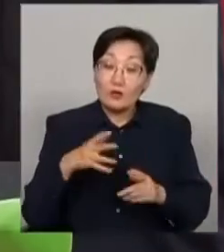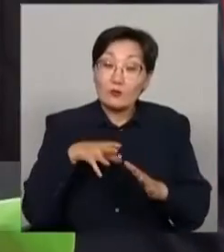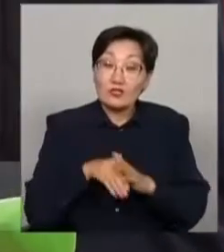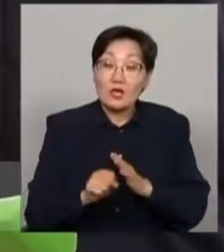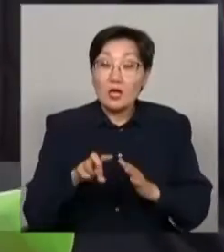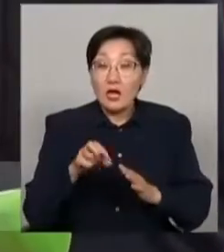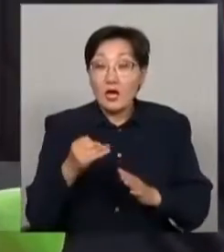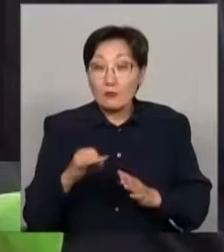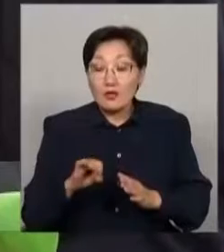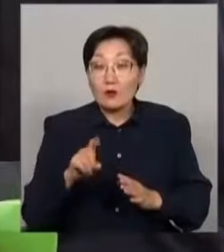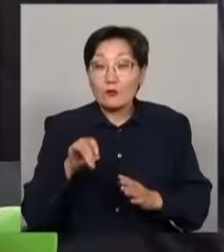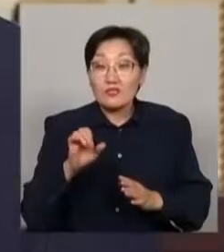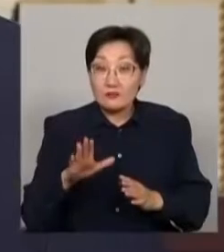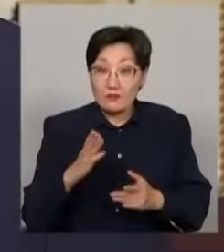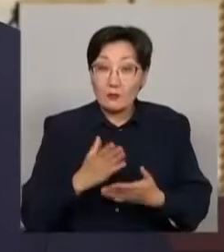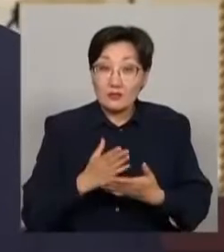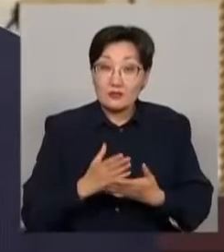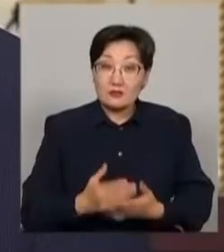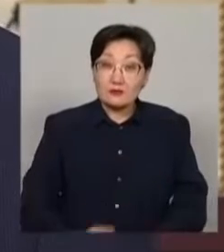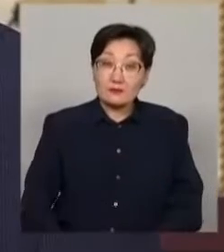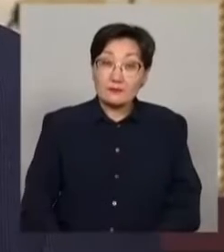қатарында Абай мен Әуезов те бар.